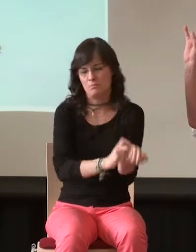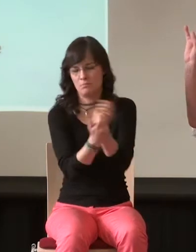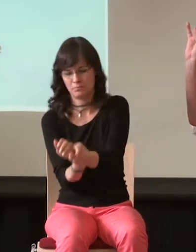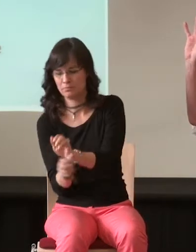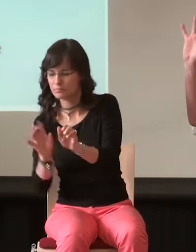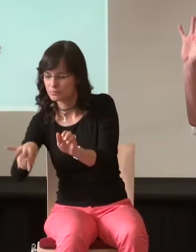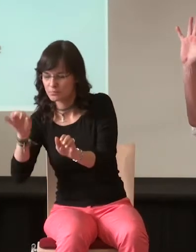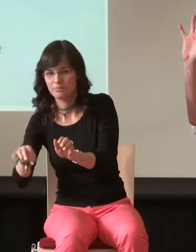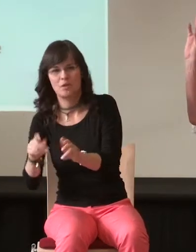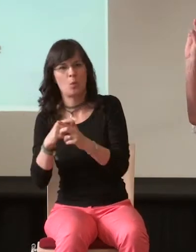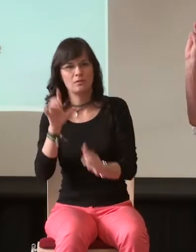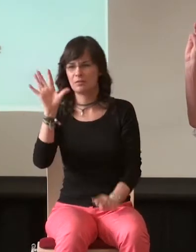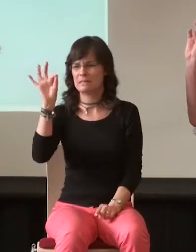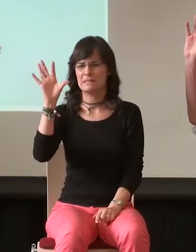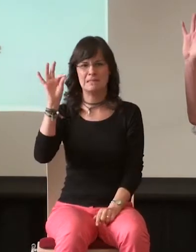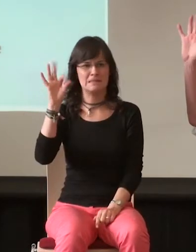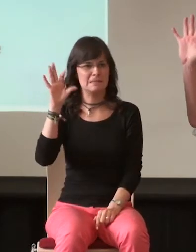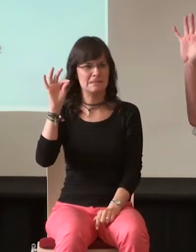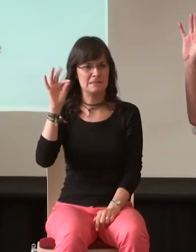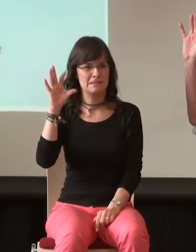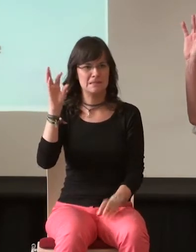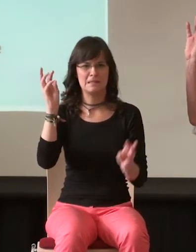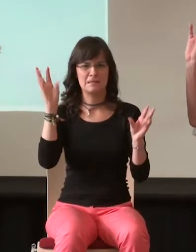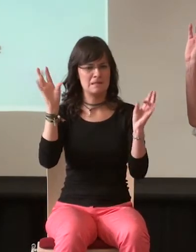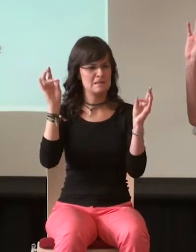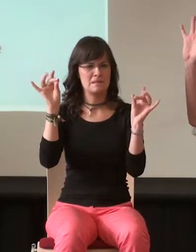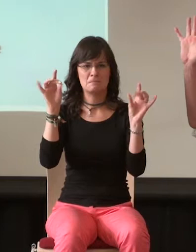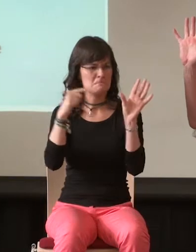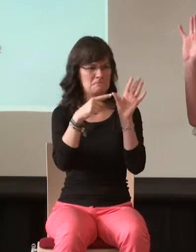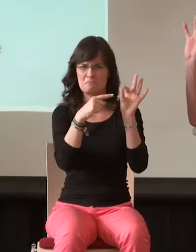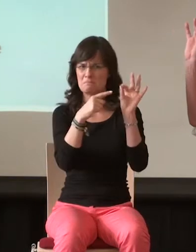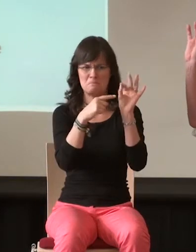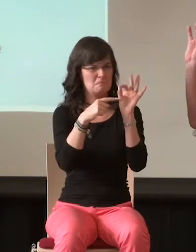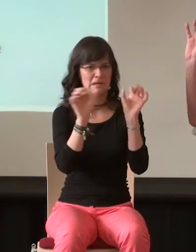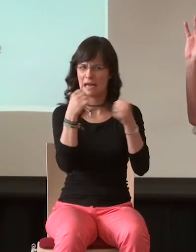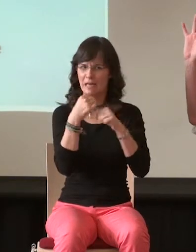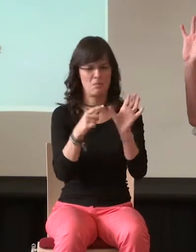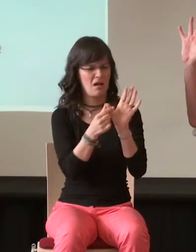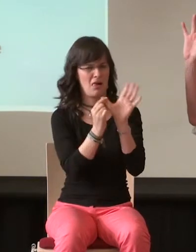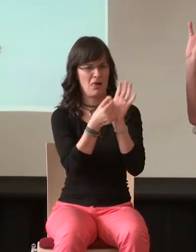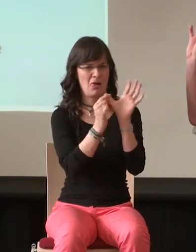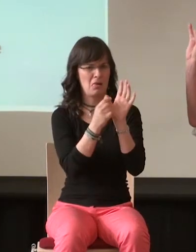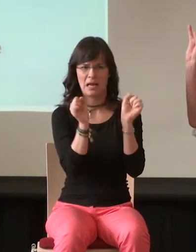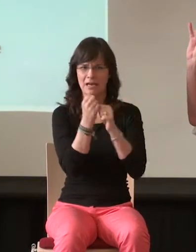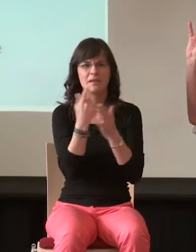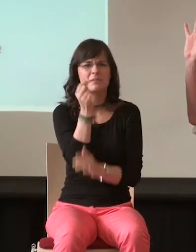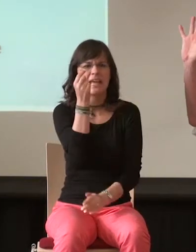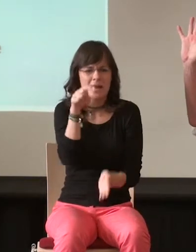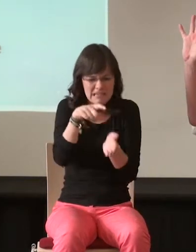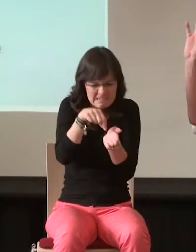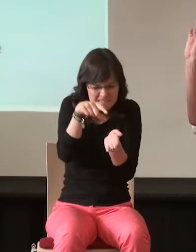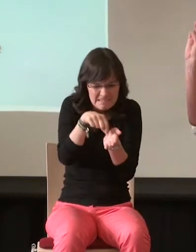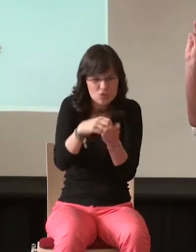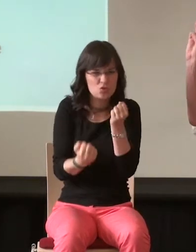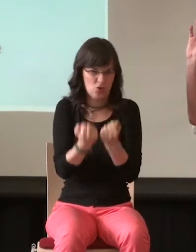die Daumenopposition ist wichtig, also der Daumen kann sich jedem anderen Finger entgegenstellen, manchmal